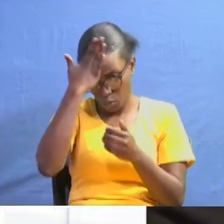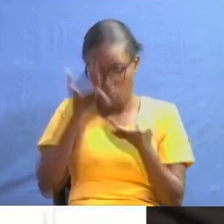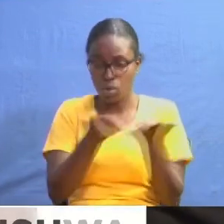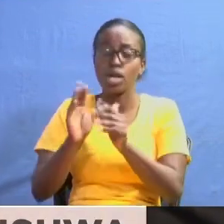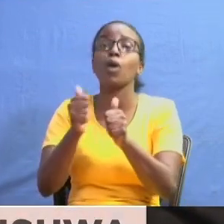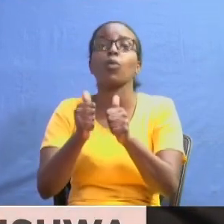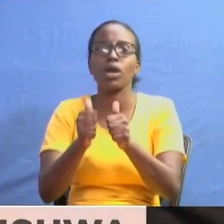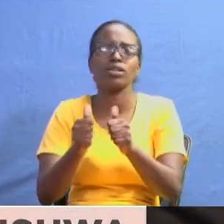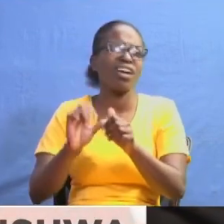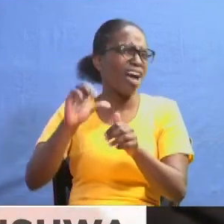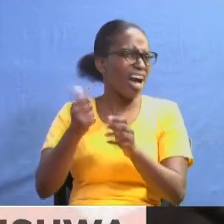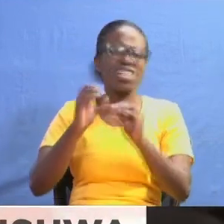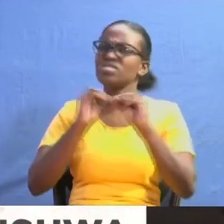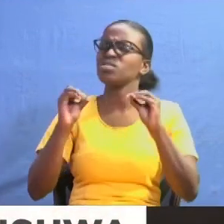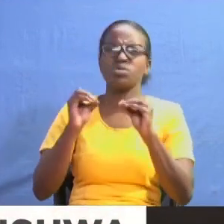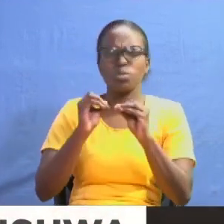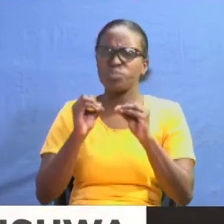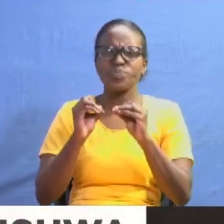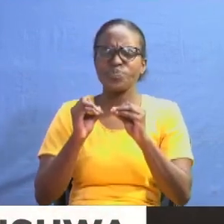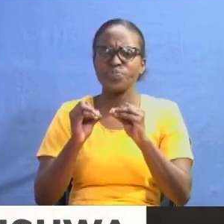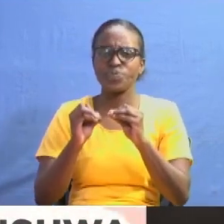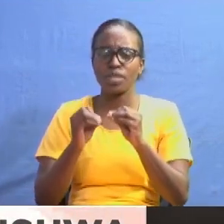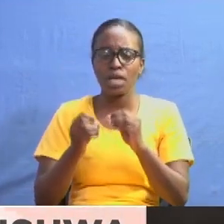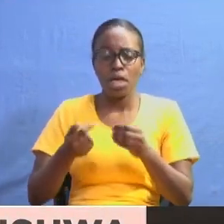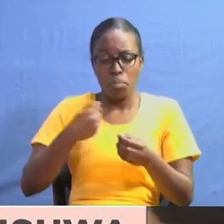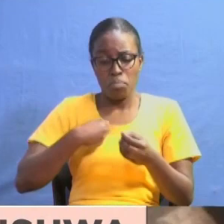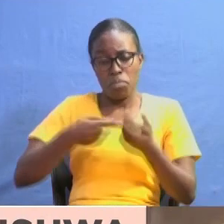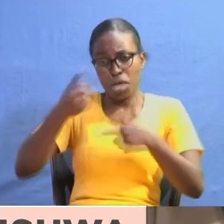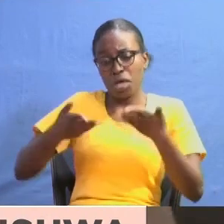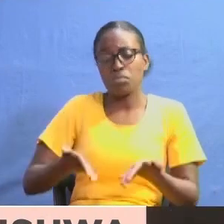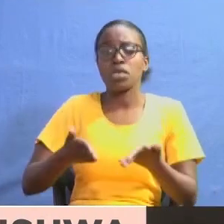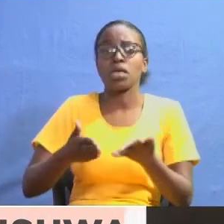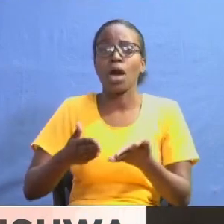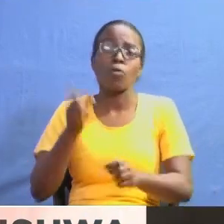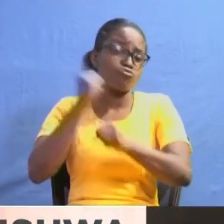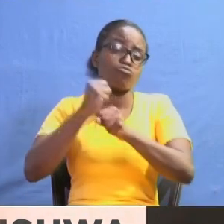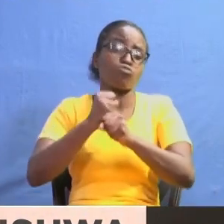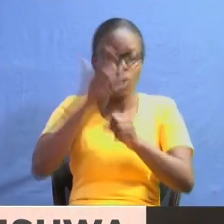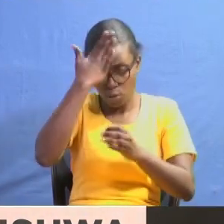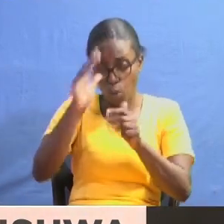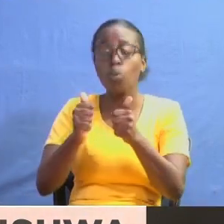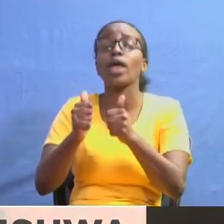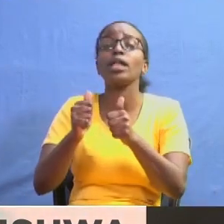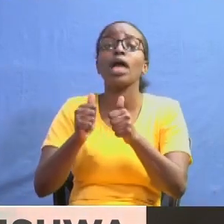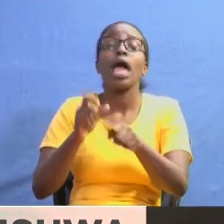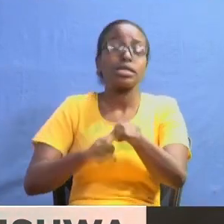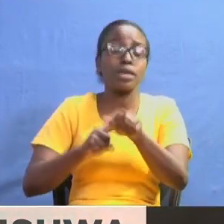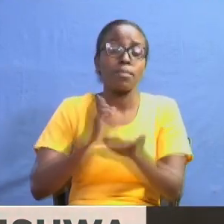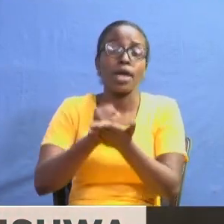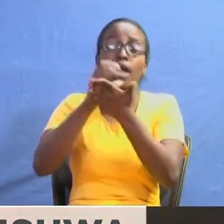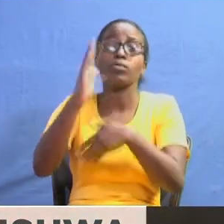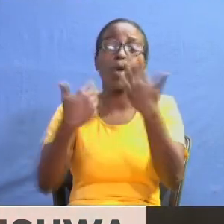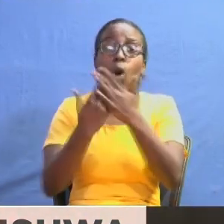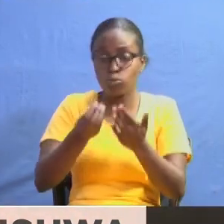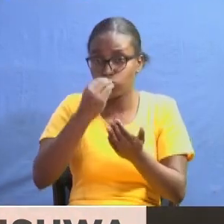pengine, sababu mimi najua toka nikuja hapa mimi najua hii kazi. Mimi hii garage imenisaidia sababu hapa ndio napata ya